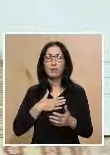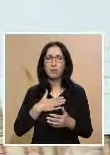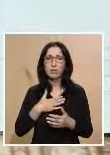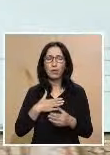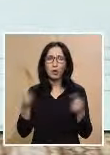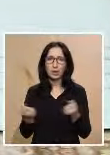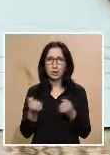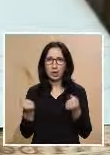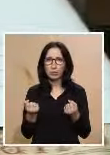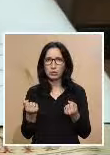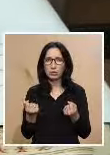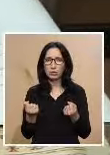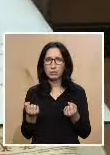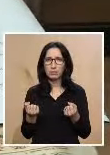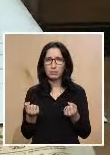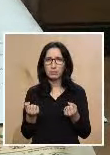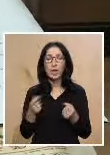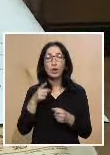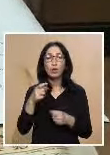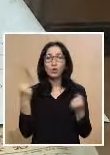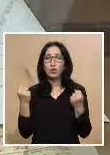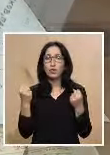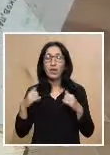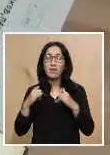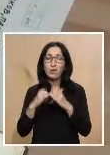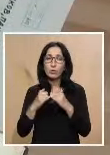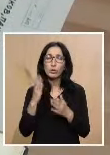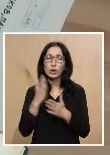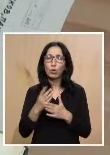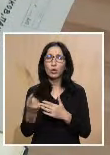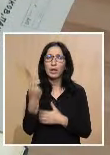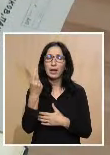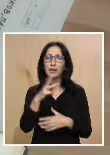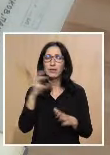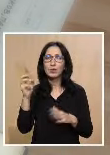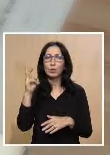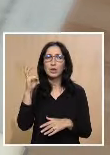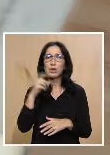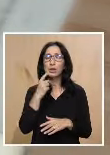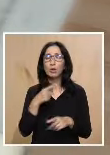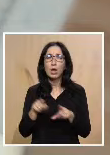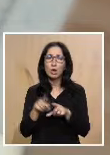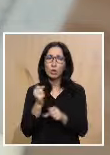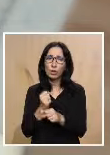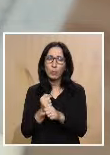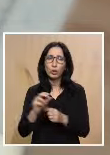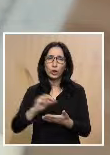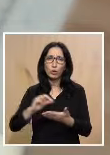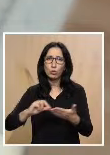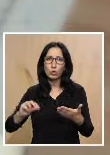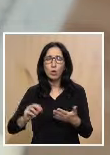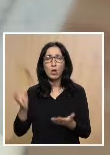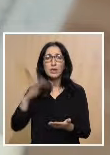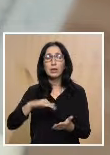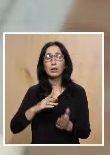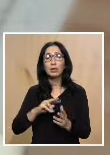своята дейност. Той живее в Русе до 1930 година, като работи като чиновник, след